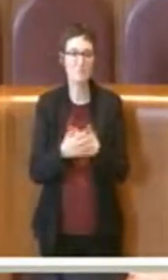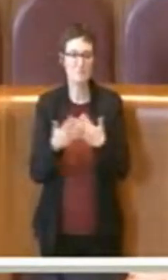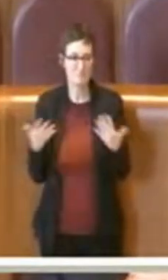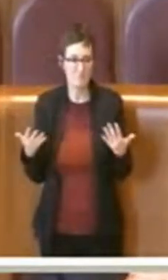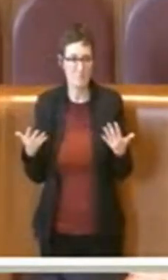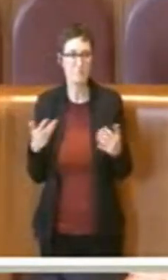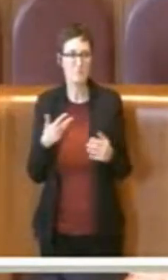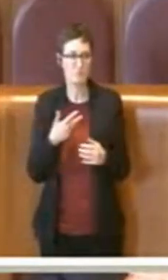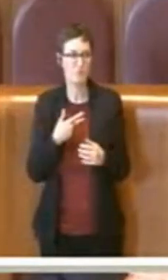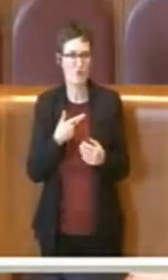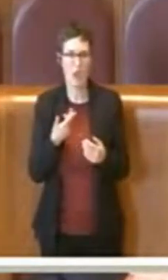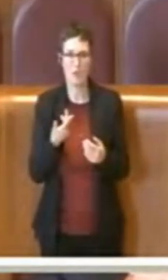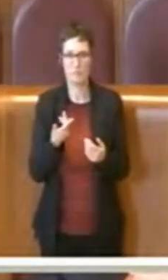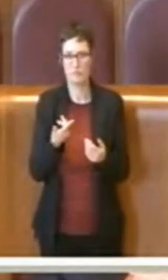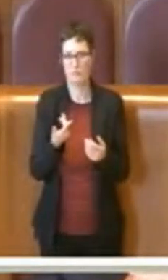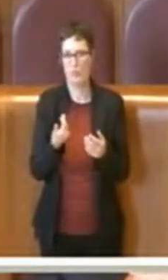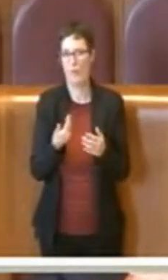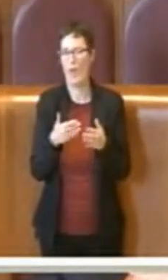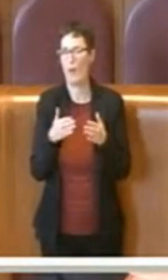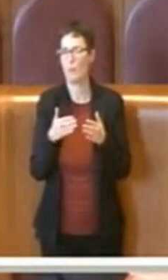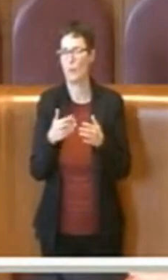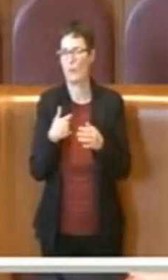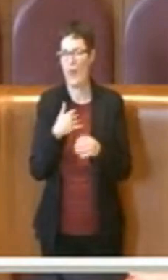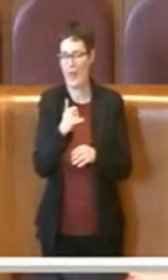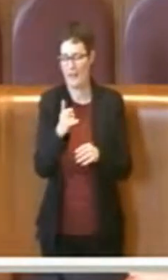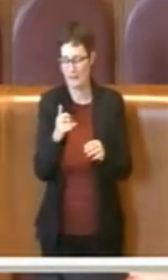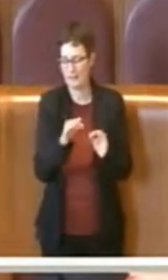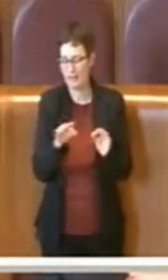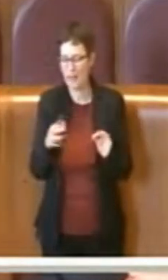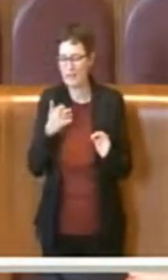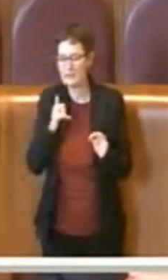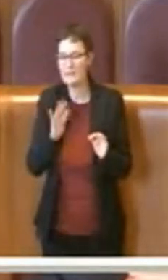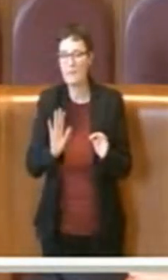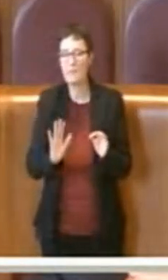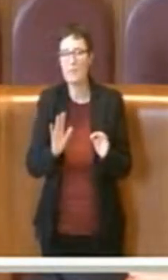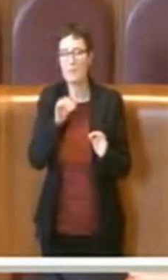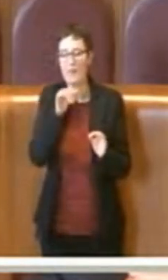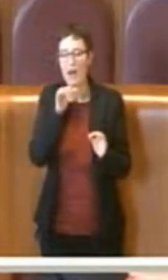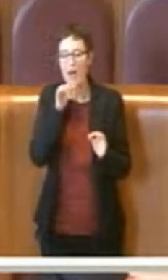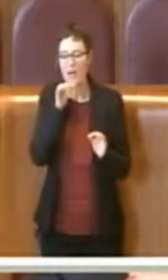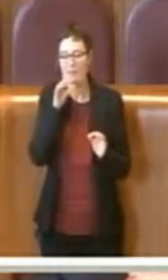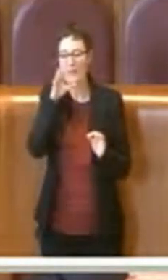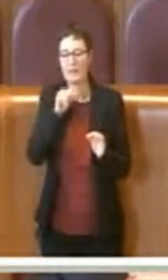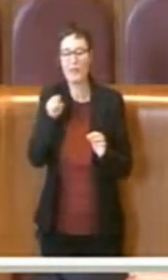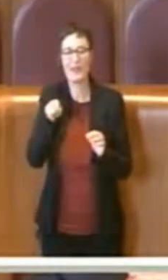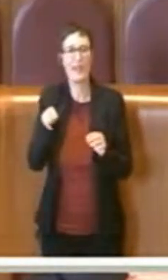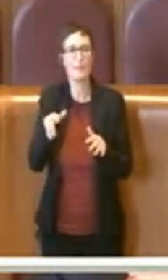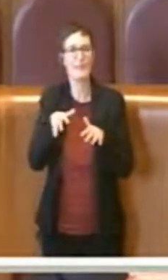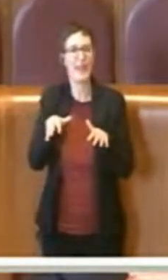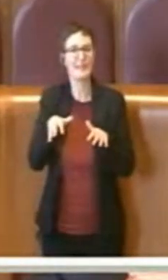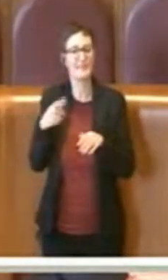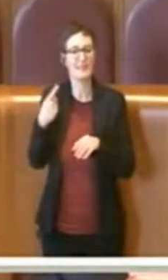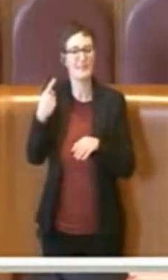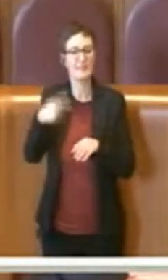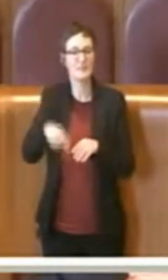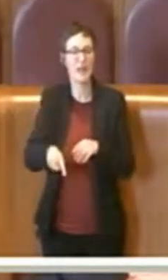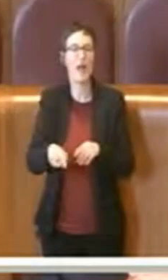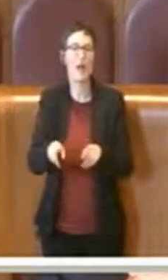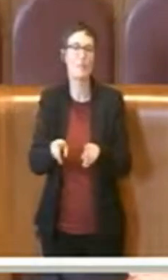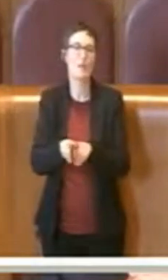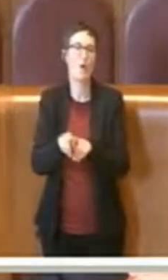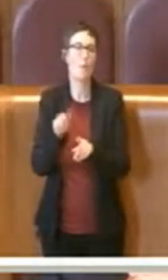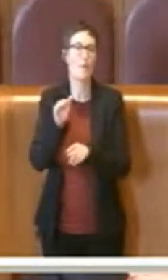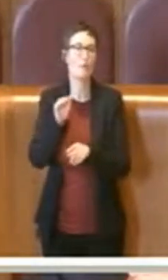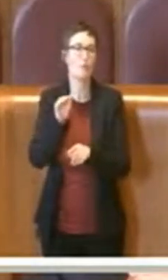necessarie del caso che questi nuovi sistemi rappresentano oggi una nuova frontiera per la pubblica